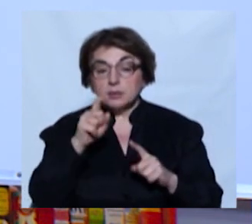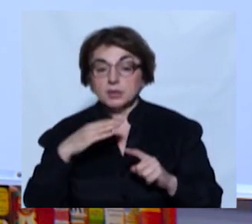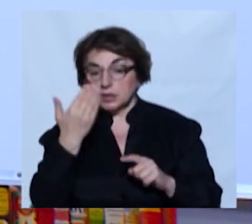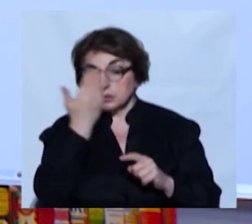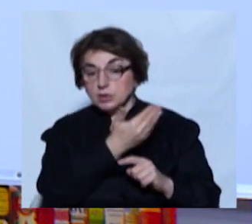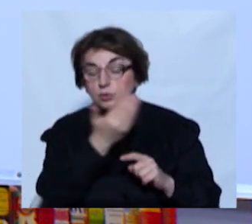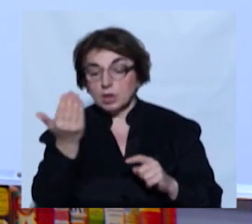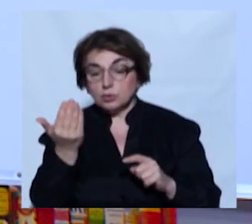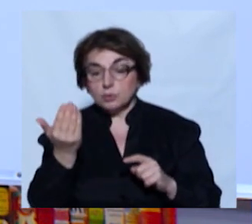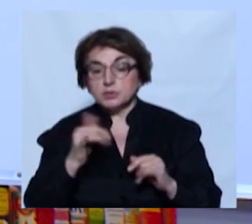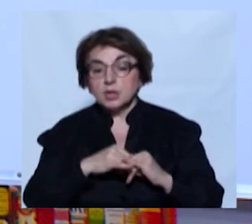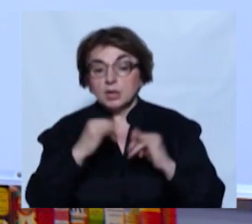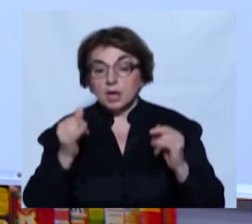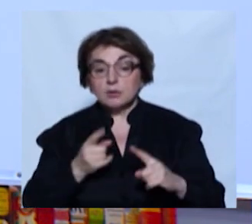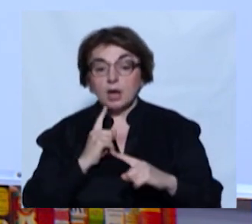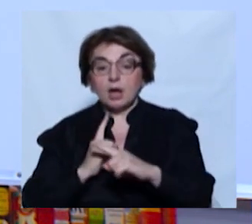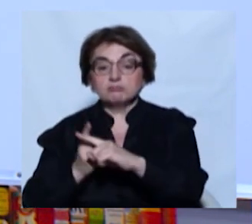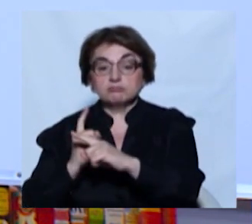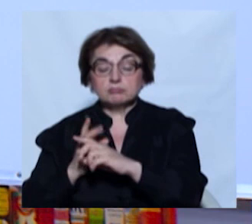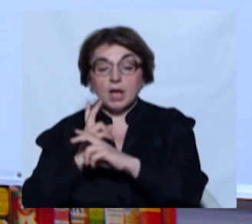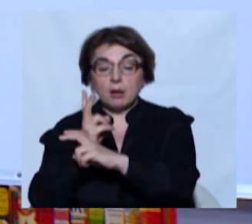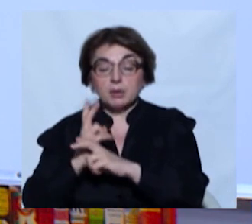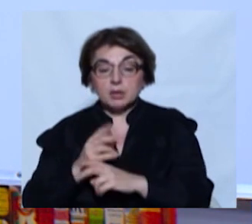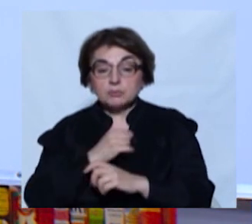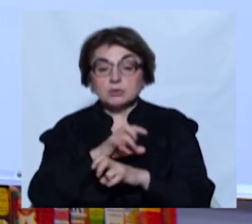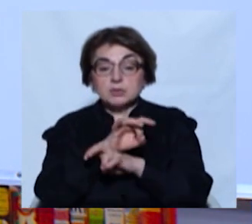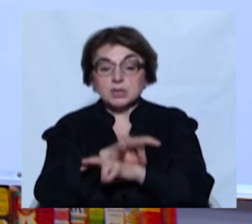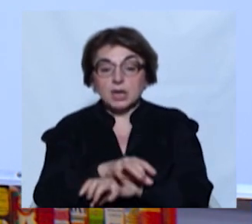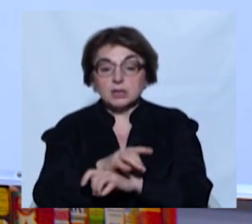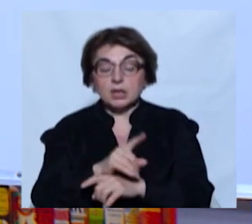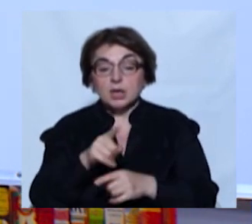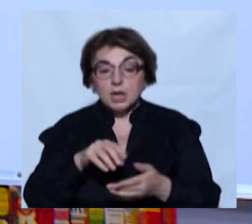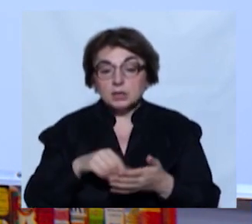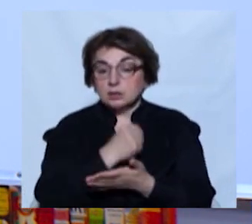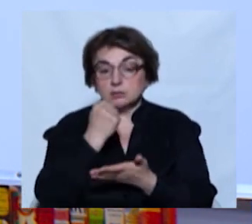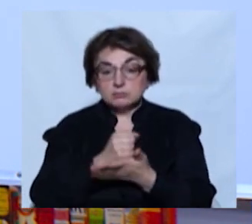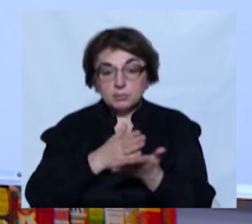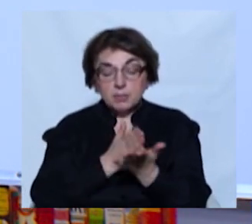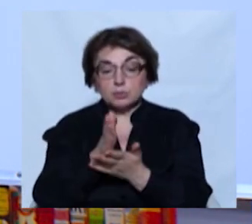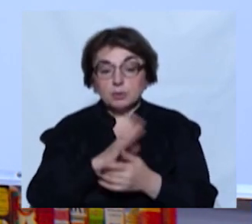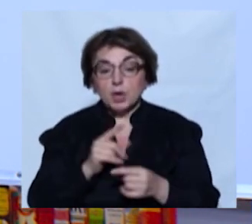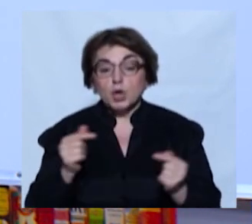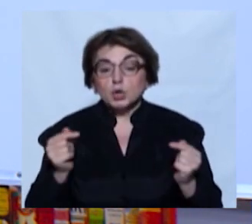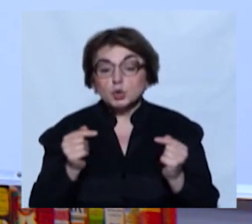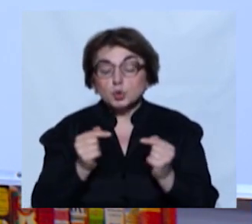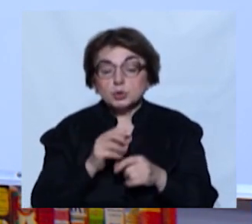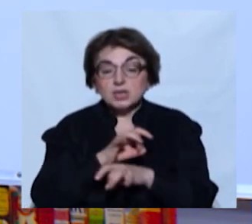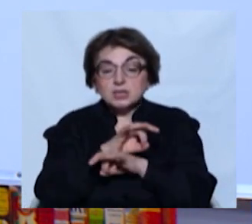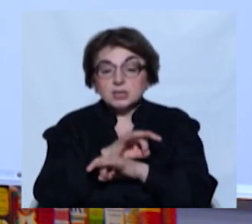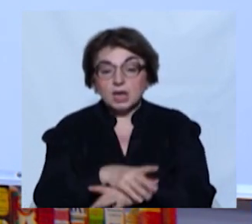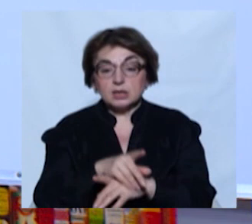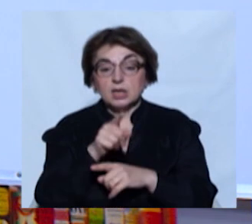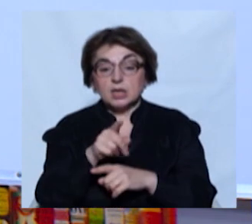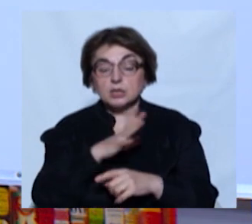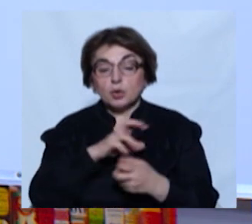ძალიან აფერხებს სიღატაკე, რაც რა თქმა უნდა დასკვნაში ერთ-ერთ მიმართულებას წარმოადგენდა და სწორედ სიღატაკე